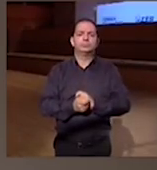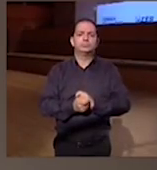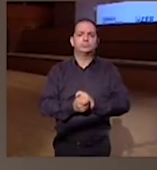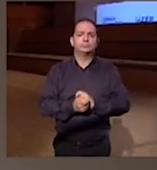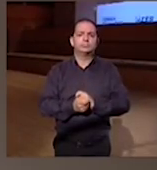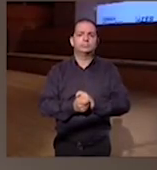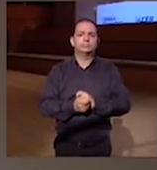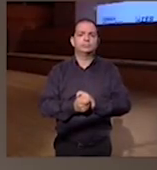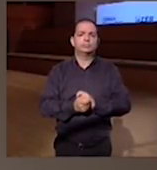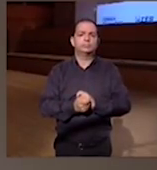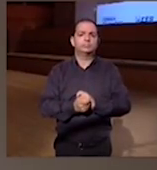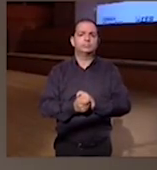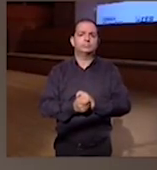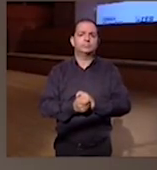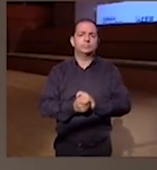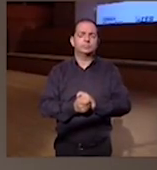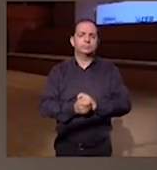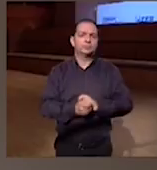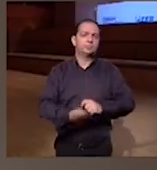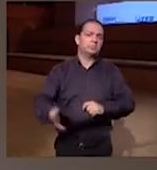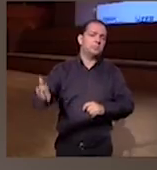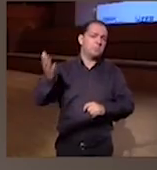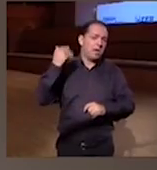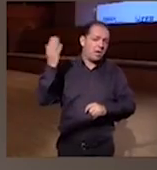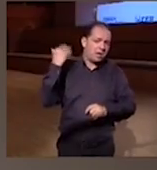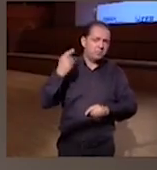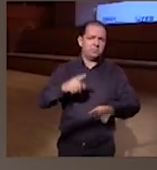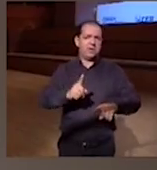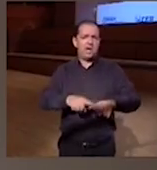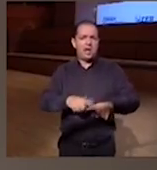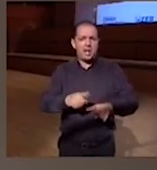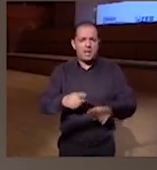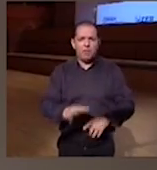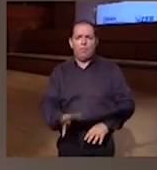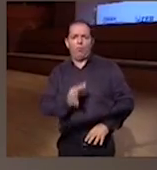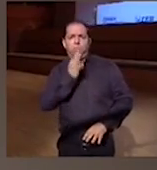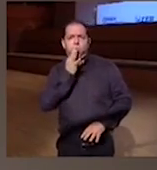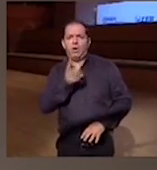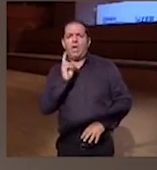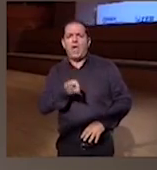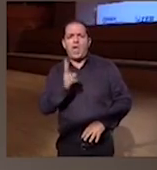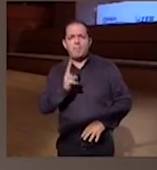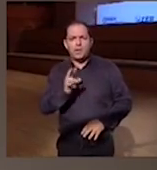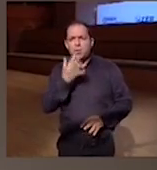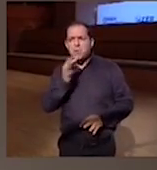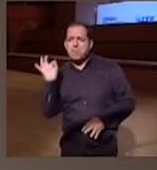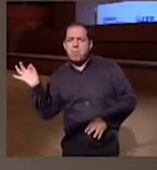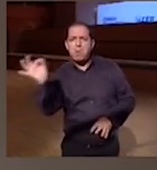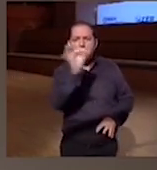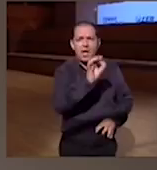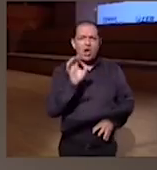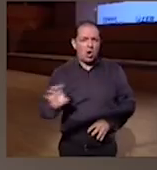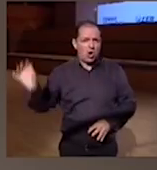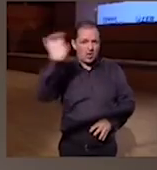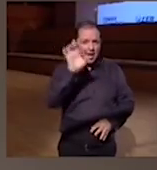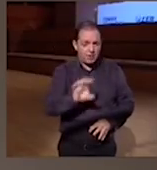δεν είναι σήμερα πια η χώρα εκείνη που αποτελεί συστημικό κίνδυνο για την Ευρωζώνη.